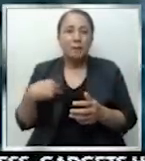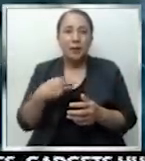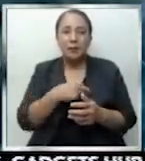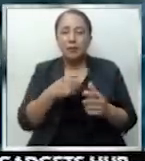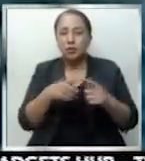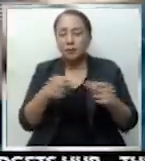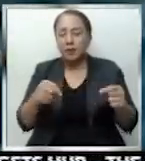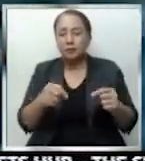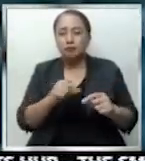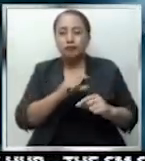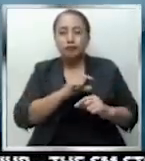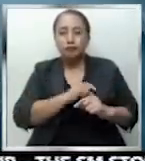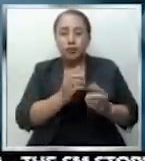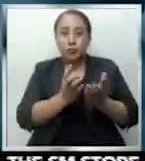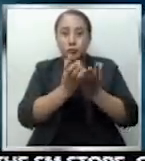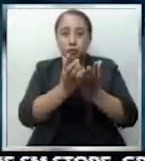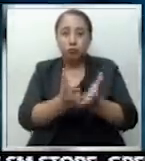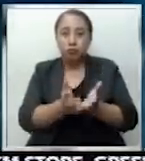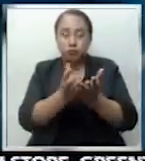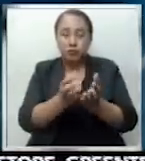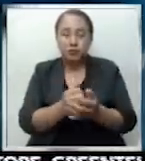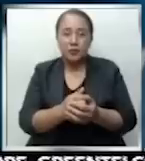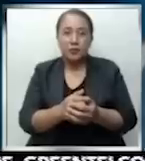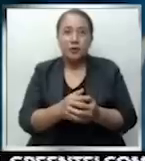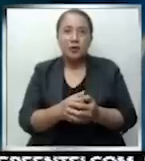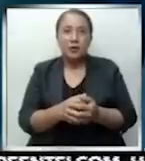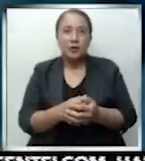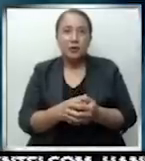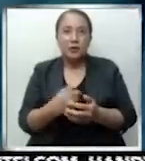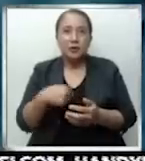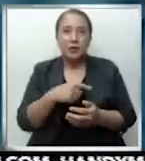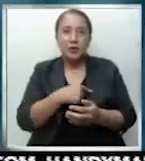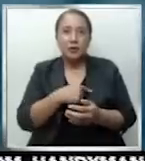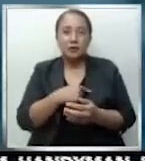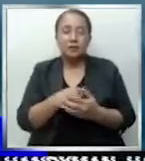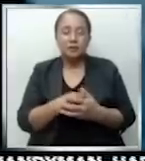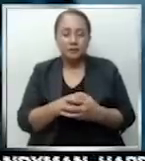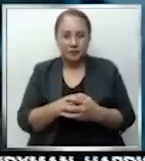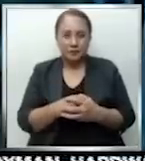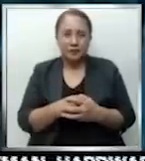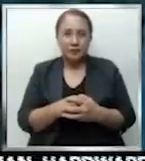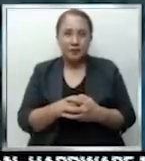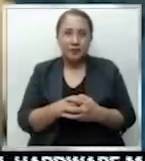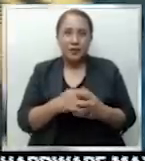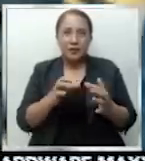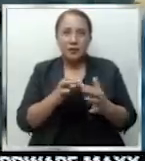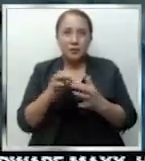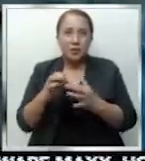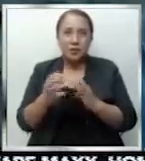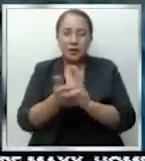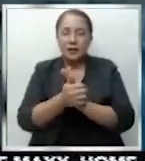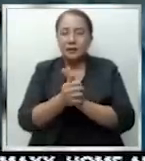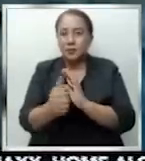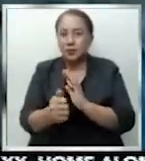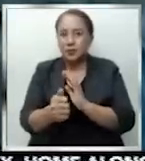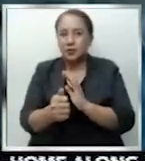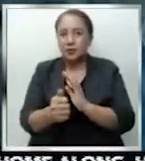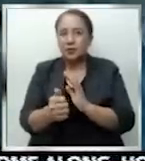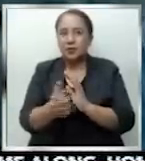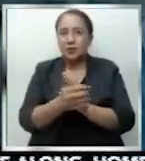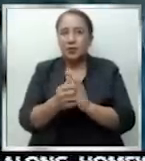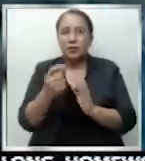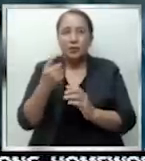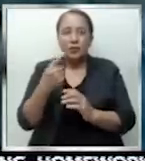Guard's National Strike Team, which is the special expert unit for